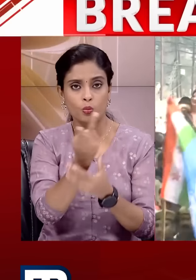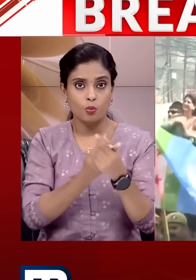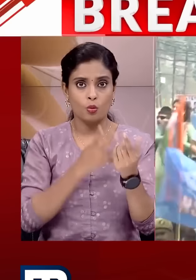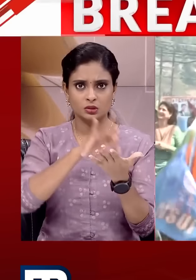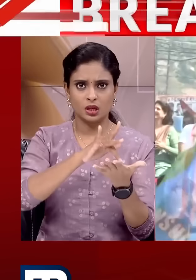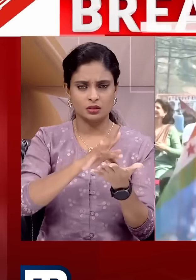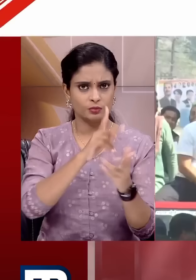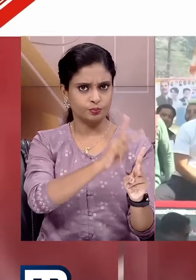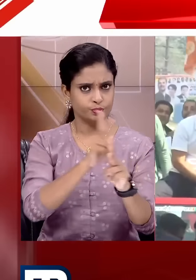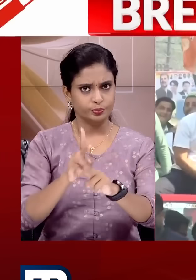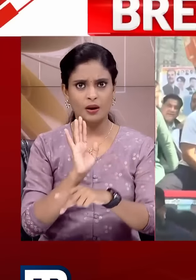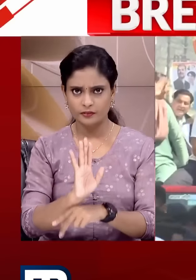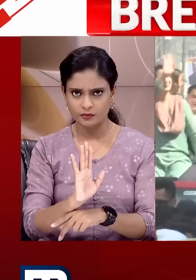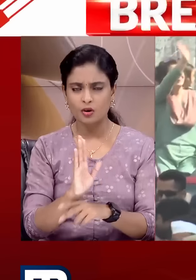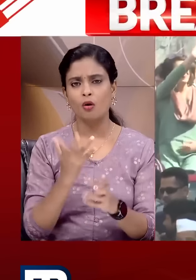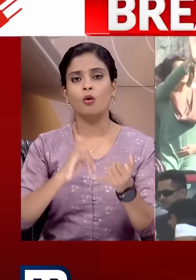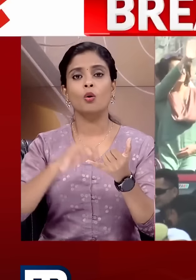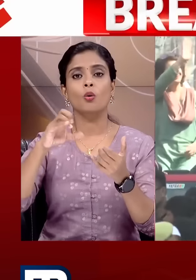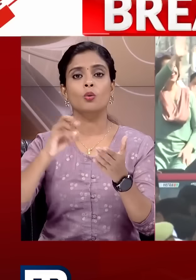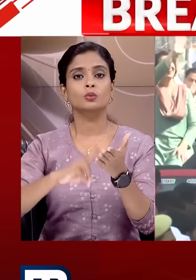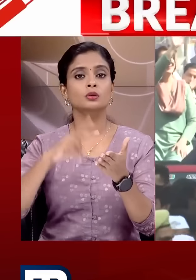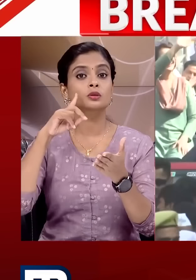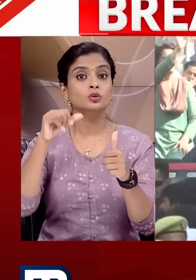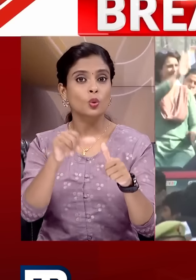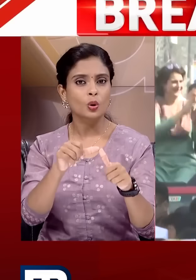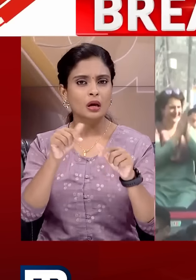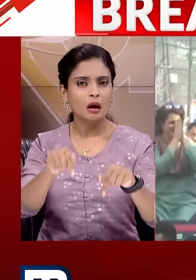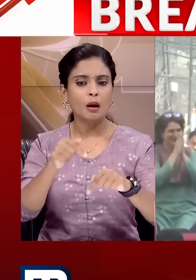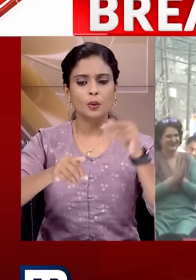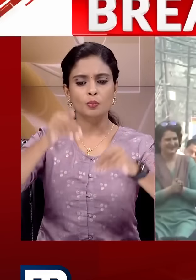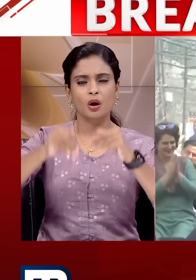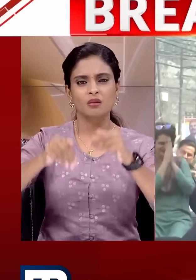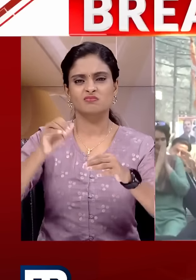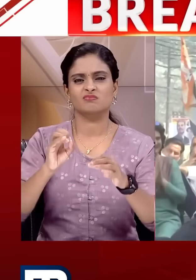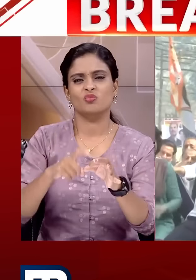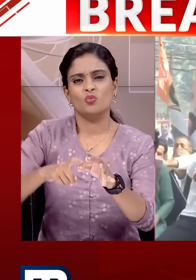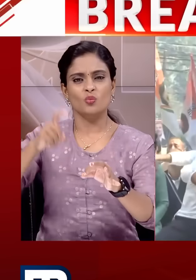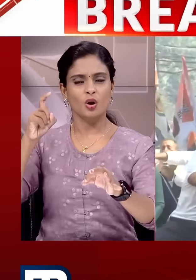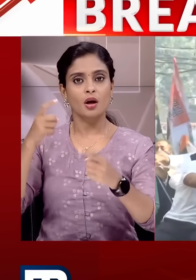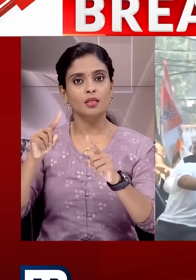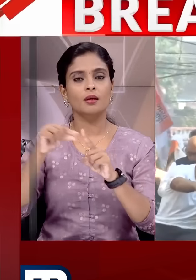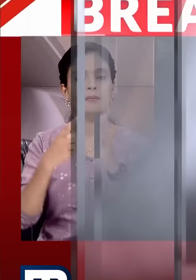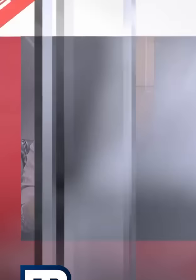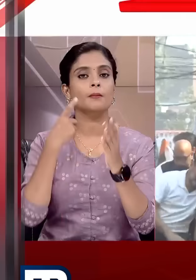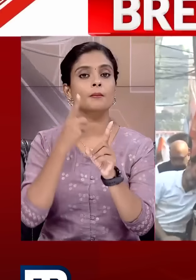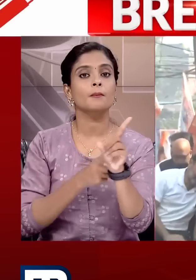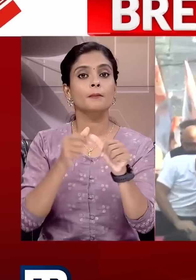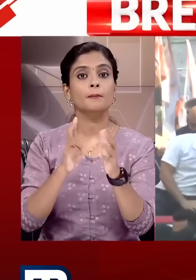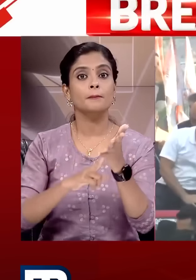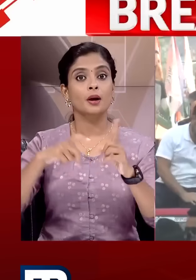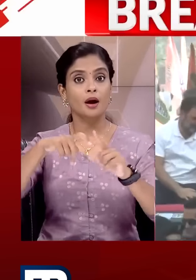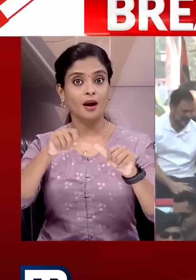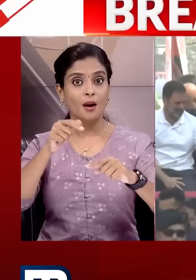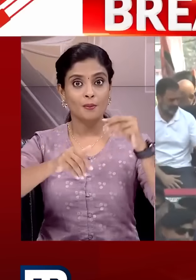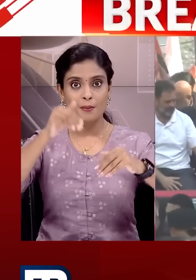ലോക്സഭാ തെരഞ്ഞെടുപ്പിൽ നിന്ന് മാറി നിൽക്കുന്ന ഒരു സാഹചര്യത്തിൽ പ്രിയങ്ക റായ്ബറെ ഇലയിലേക്ക് നിന്നും തുടക്കം കുറിക്കുകയും ചെയ്യുന്നു അല്ലേ തീരുമാനമായോ